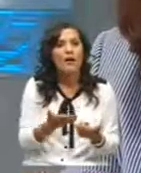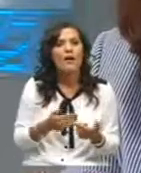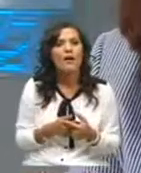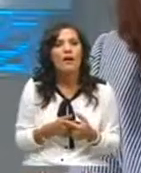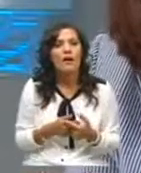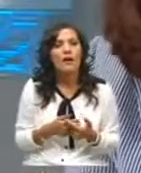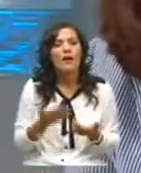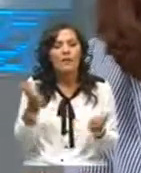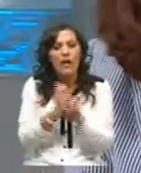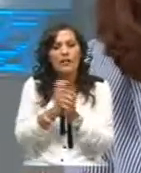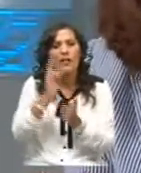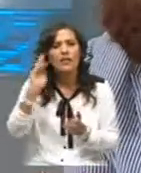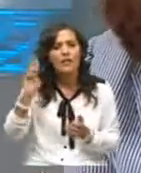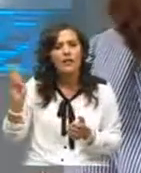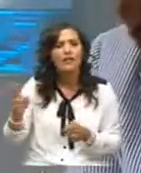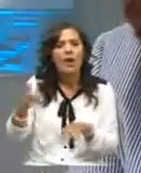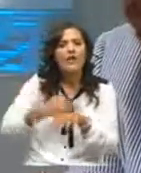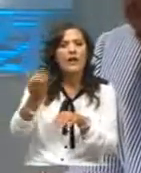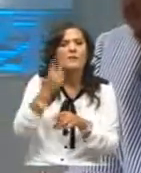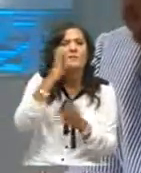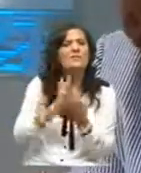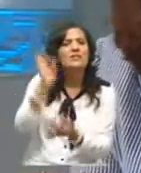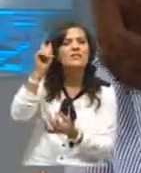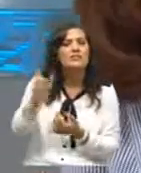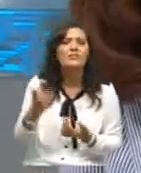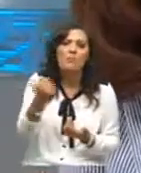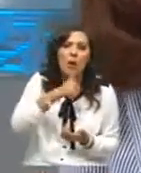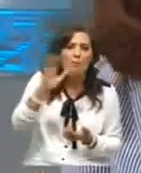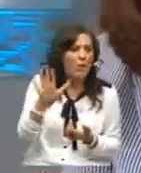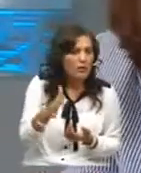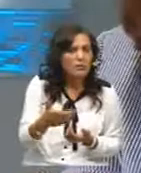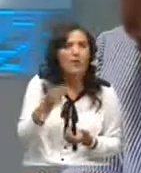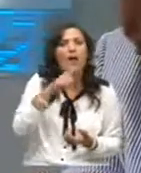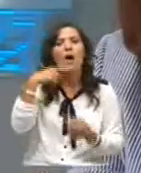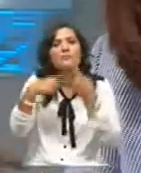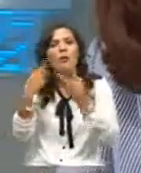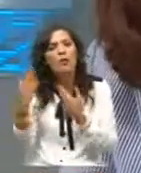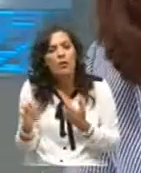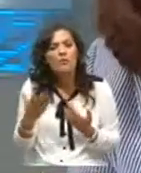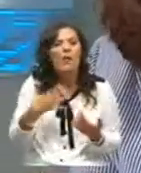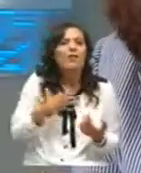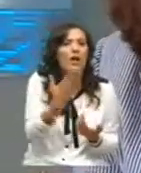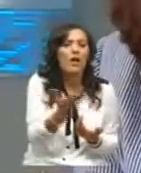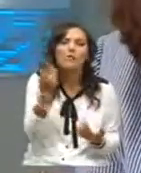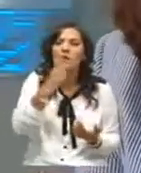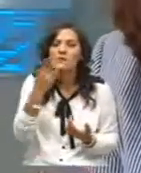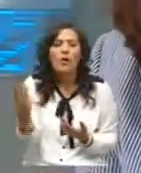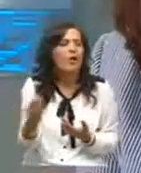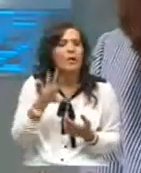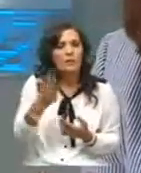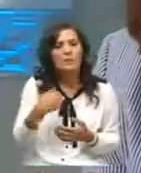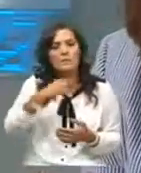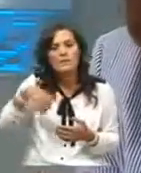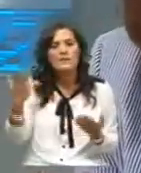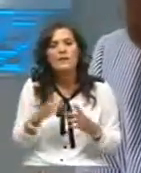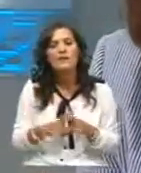ya da aile tarafından örnek alınmış bir kişi mavide olabilir amca da olabilir Hala da olabilir Teyze de olabilir